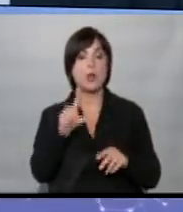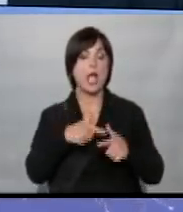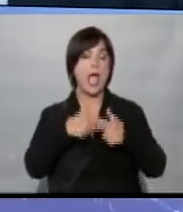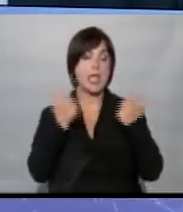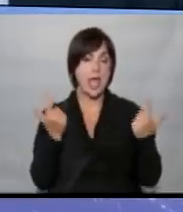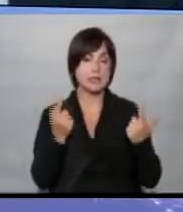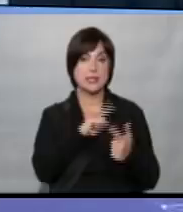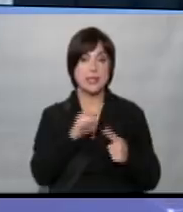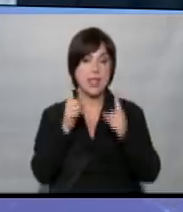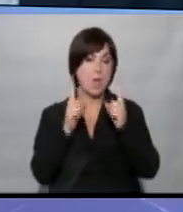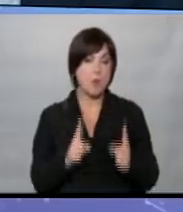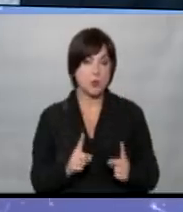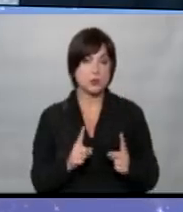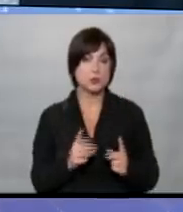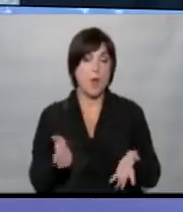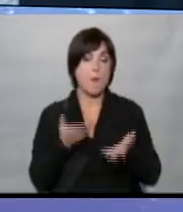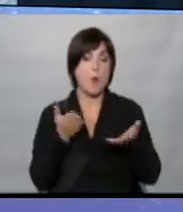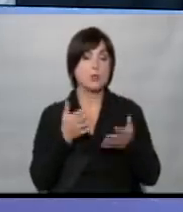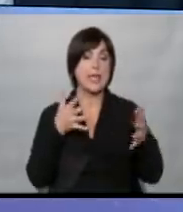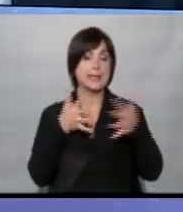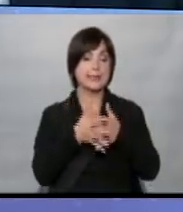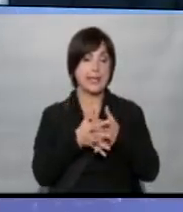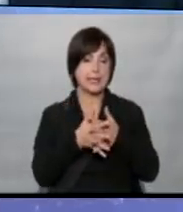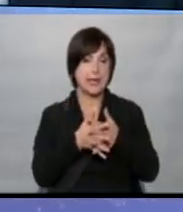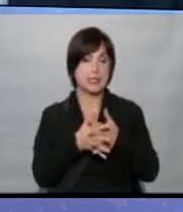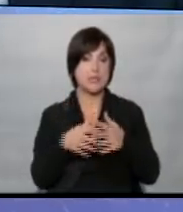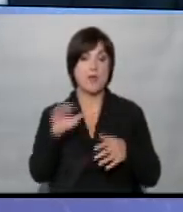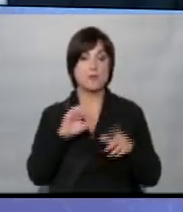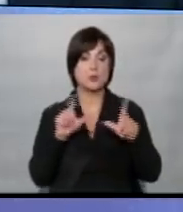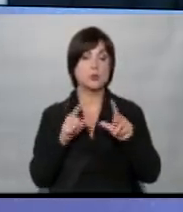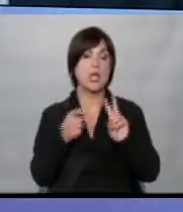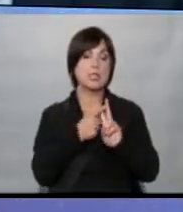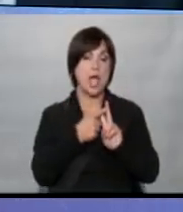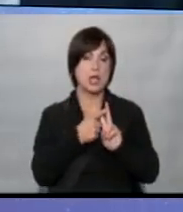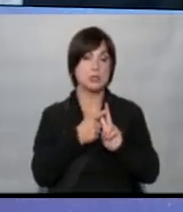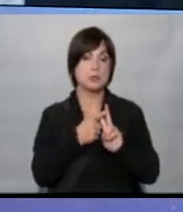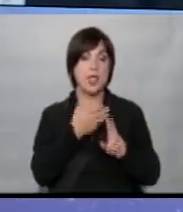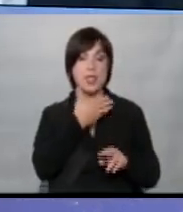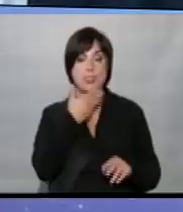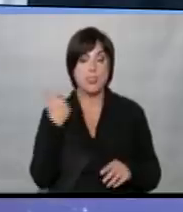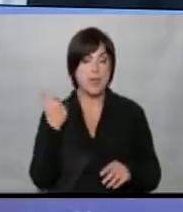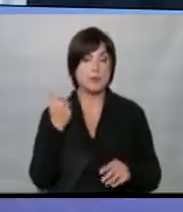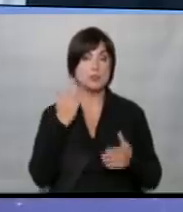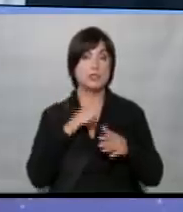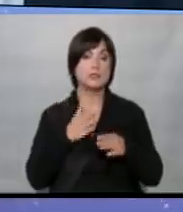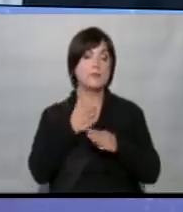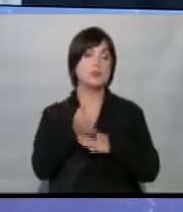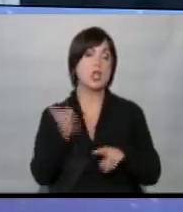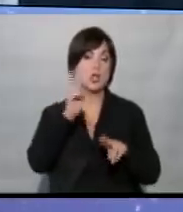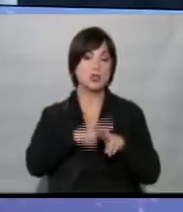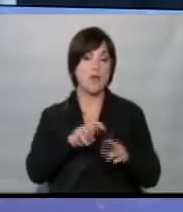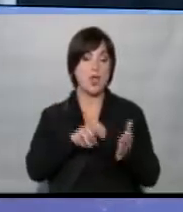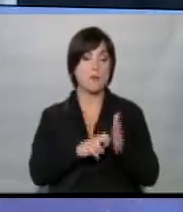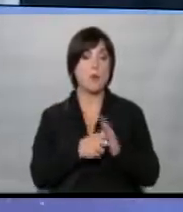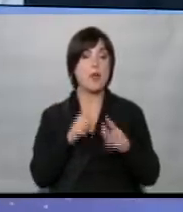јасна. Да не постоеше поттикот интеграција во ЕУ и во НАТО, немаше да се пристапи кон решавање на